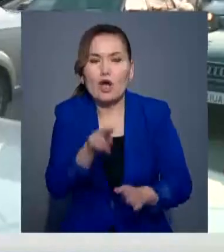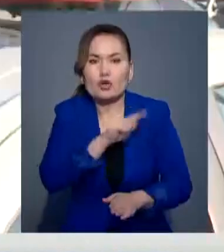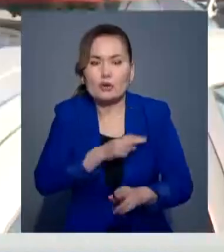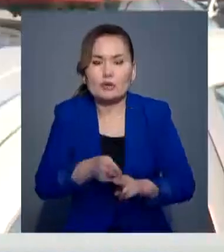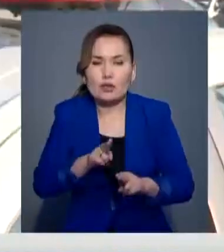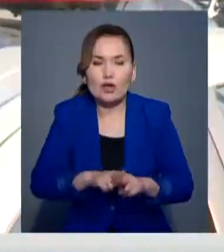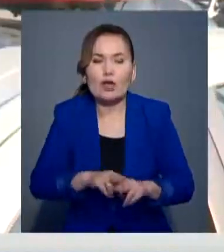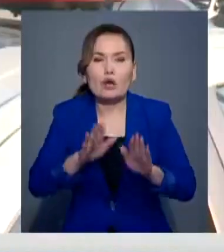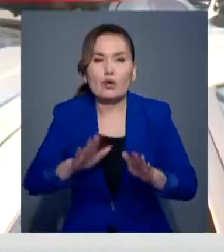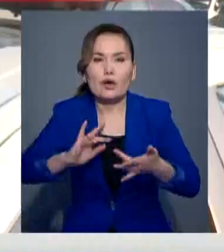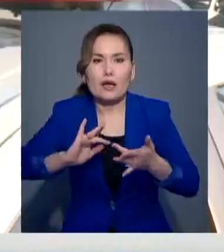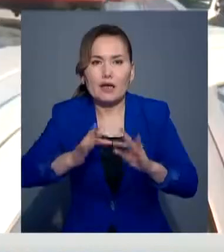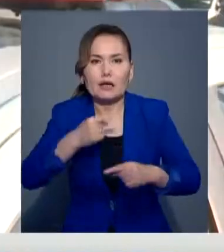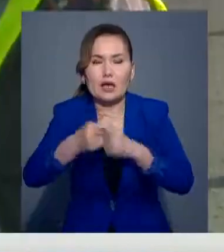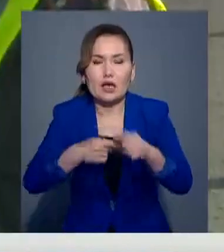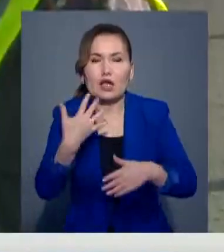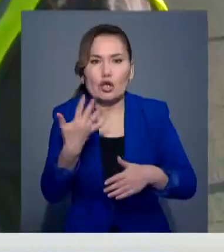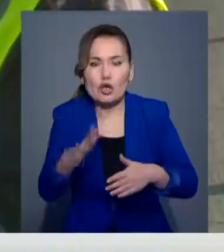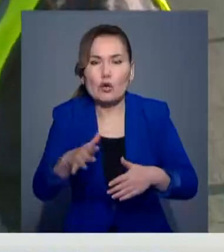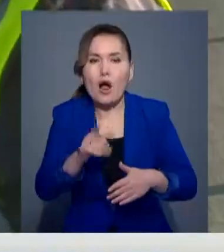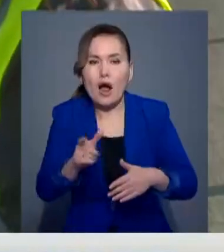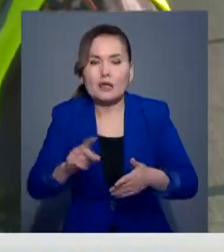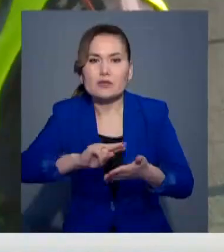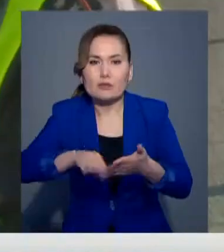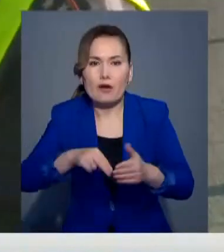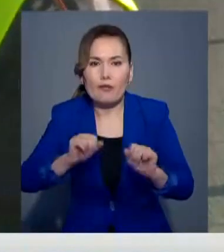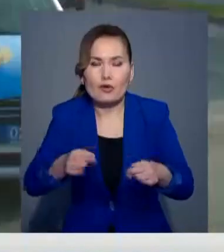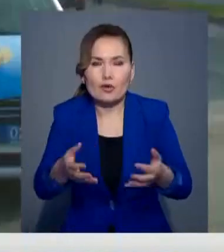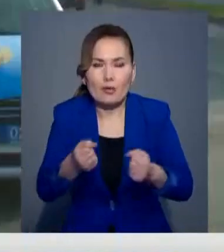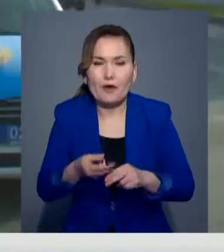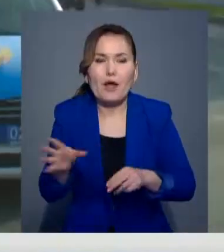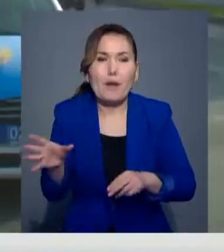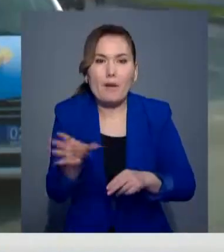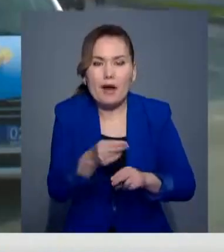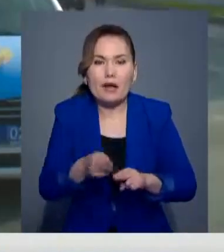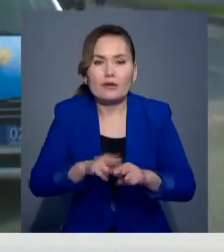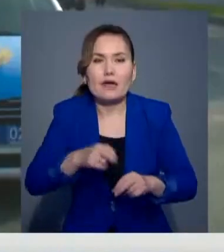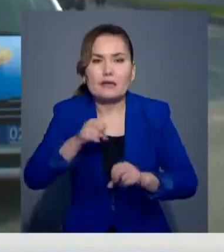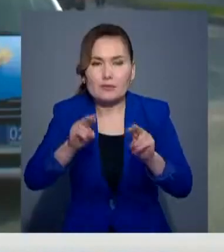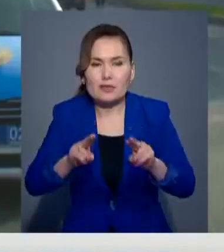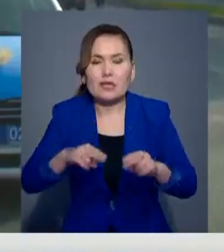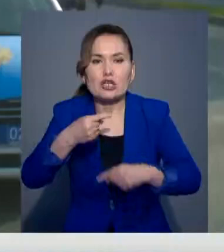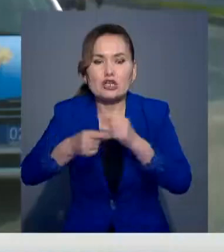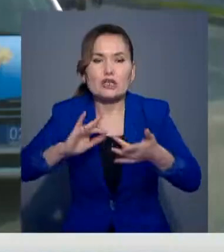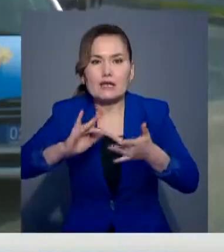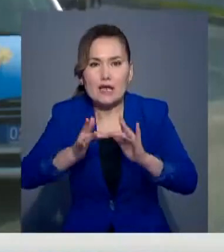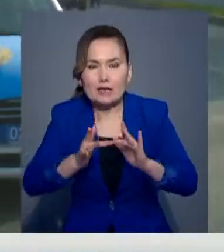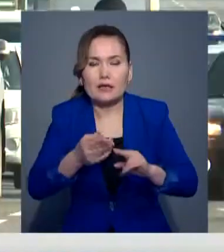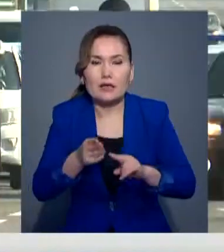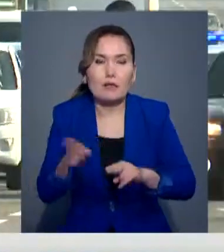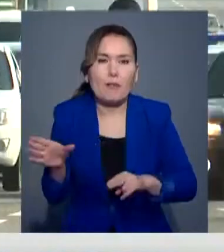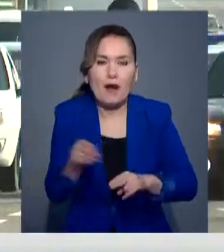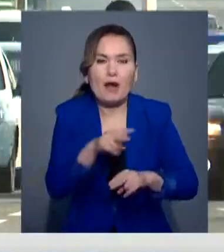мекемеден сол 50 адамнан өзгесін қабылдамайды. Шаһарда жүріп тұруға рұқсаттың бар жоғын жеке сәйкестендіру нөмірін, ал